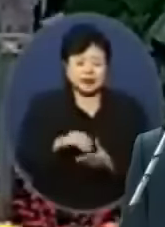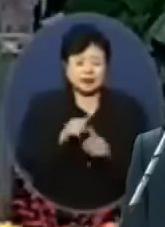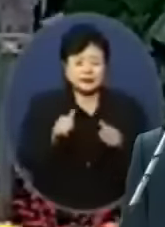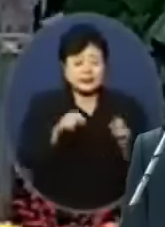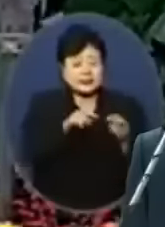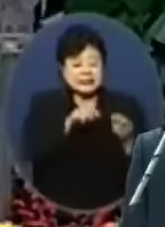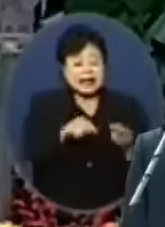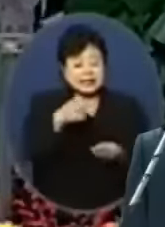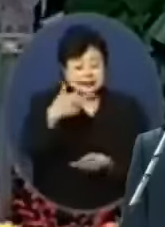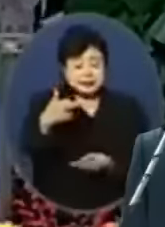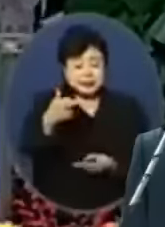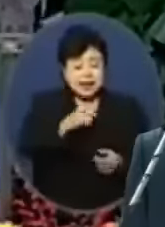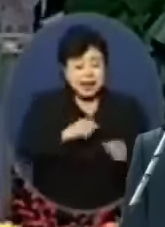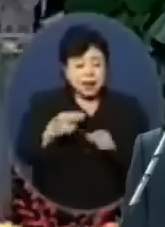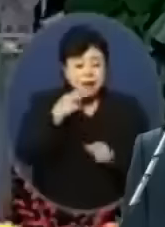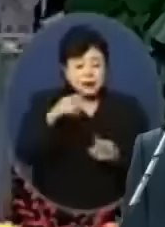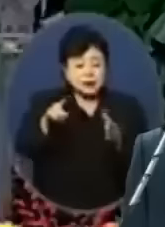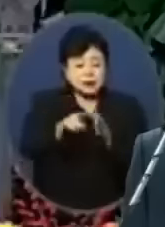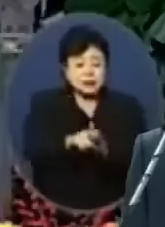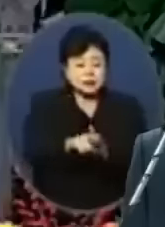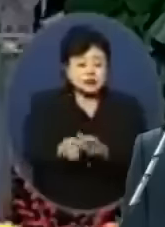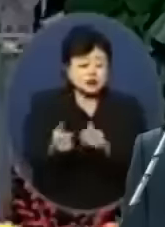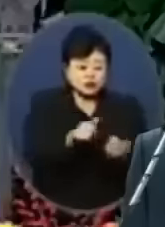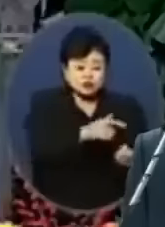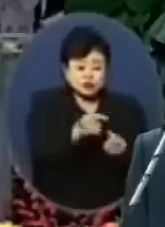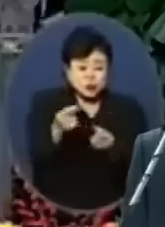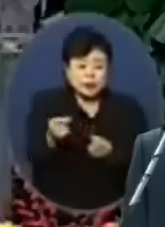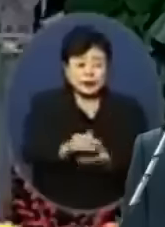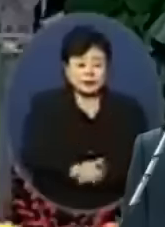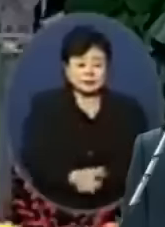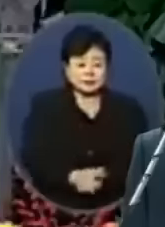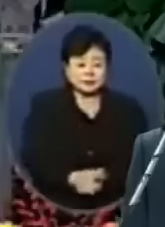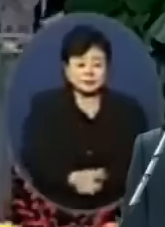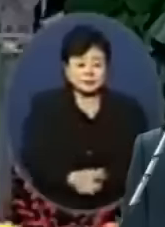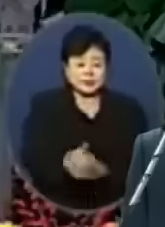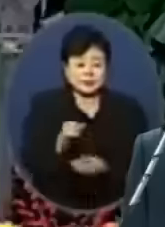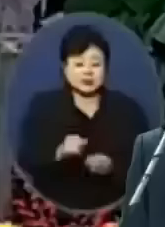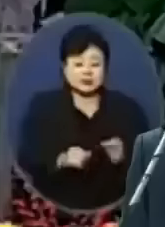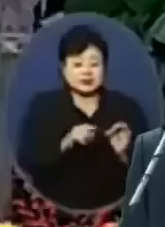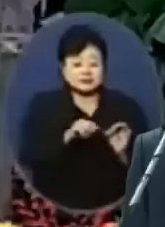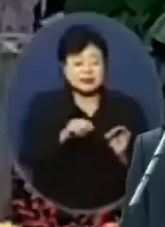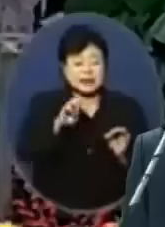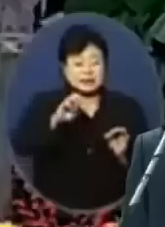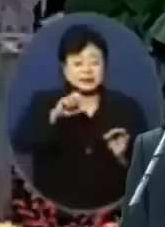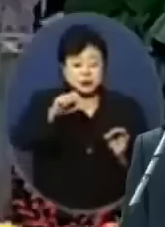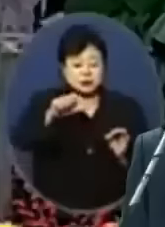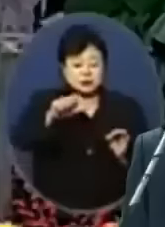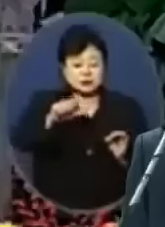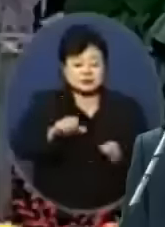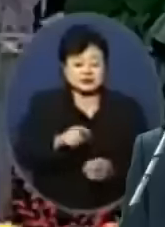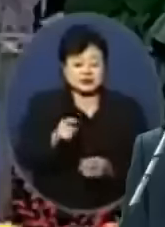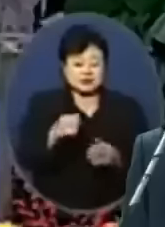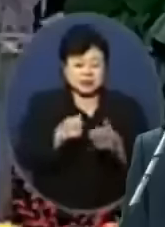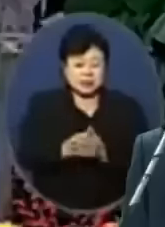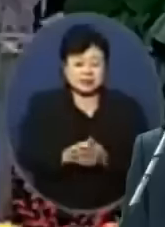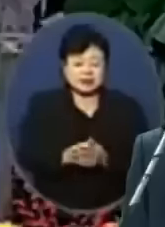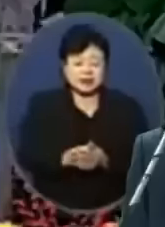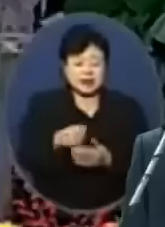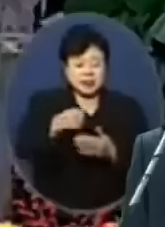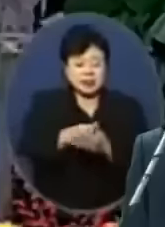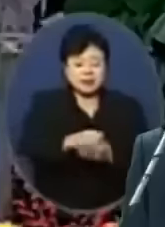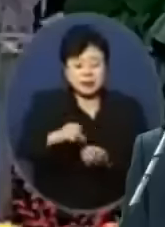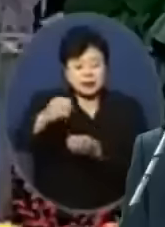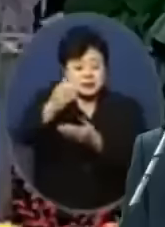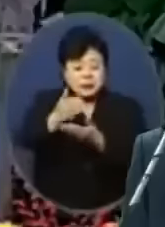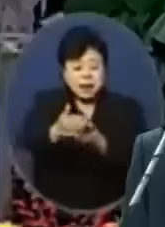2장 17절에 행함이 없는 믿음은 그 자체가 죽은 것이라고 말했었습니다. 히브리서 10장 35절로 38절에 그러므로 너희 담대함을